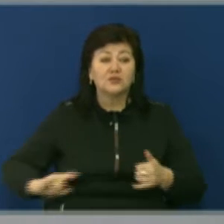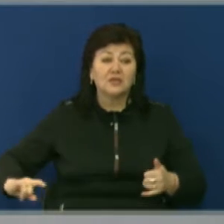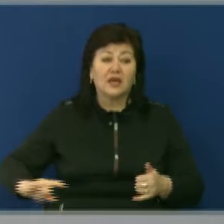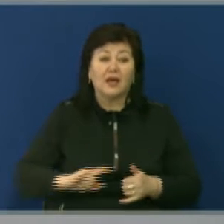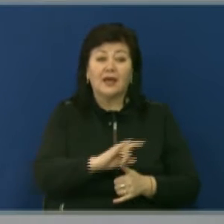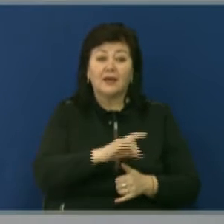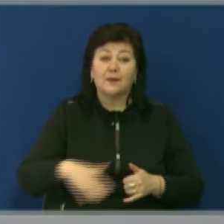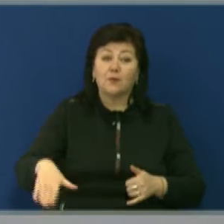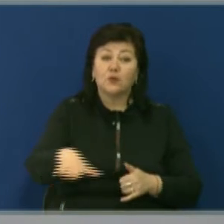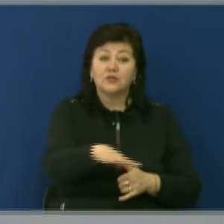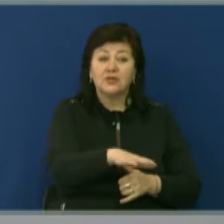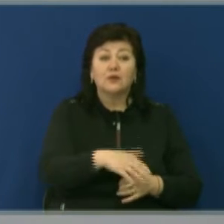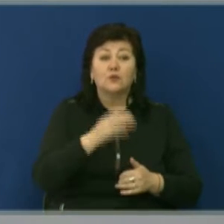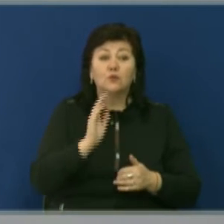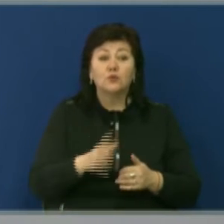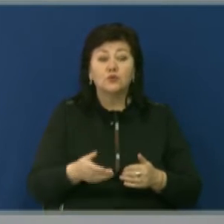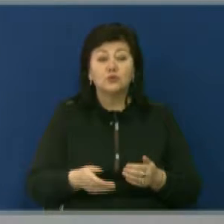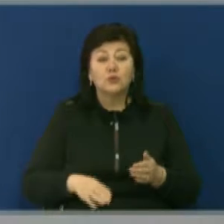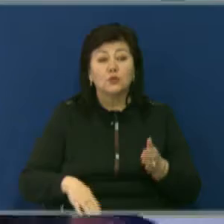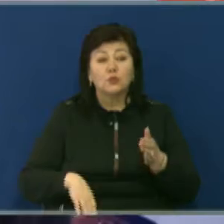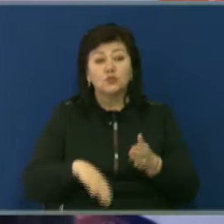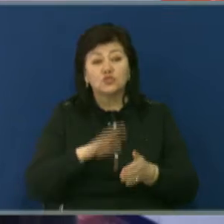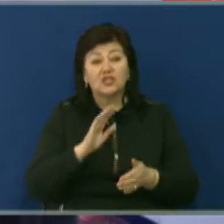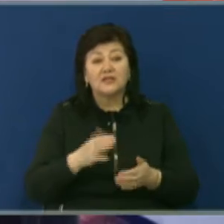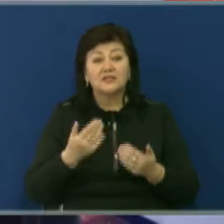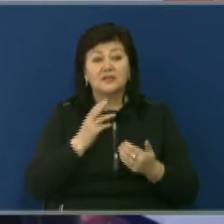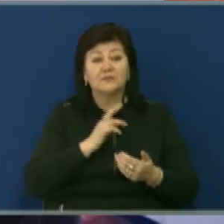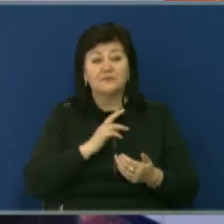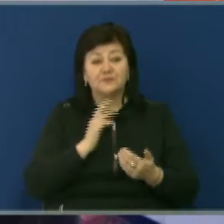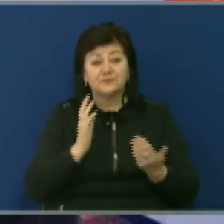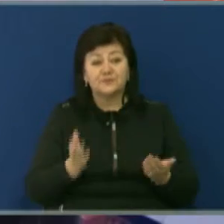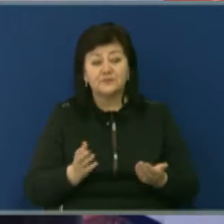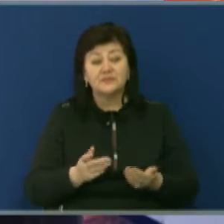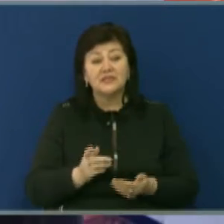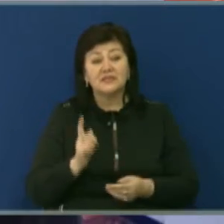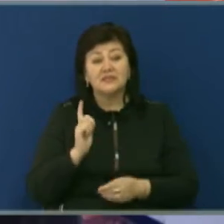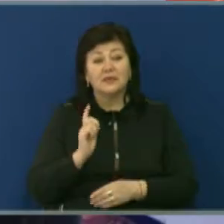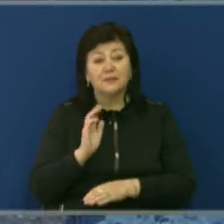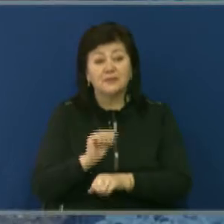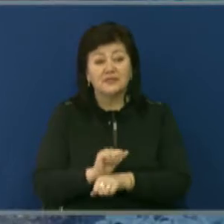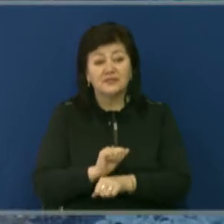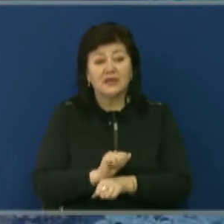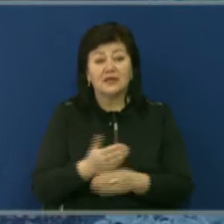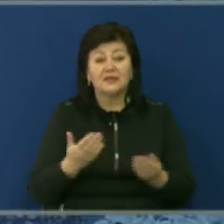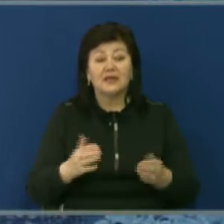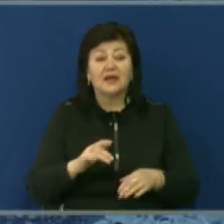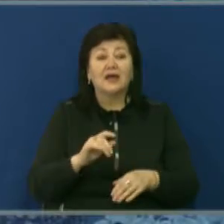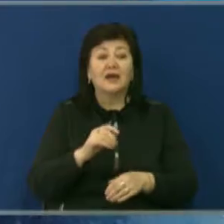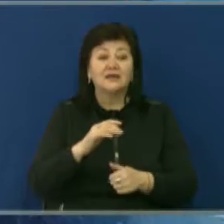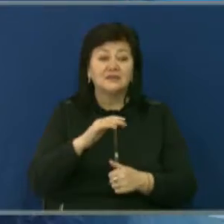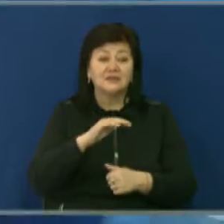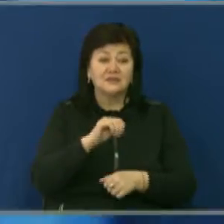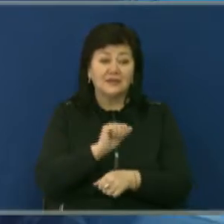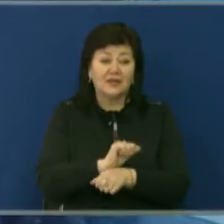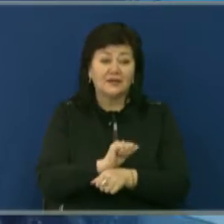сақтау қоймаларын, жүк терминалын салу, жарық дабылды қондырғыларды орнату мен ұшақтардың тұрақтарына арналған орынды ұлғайту көзделеді. Мирас Құмарғалиев, Рүстем